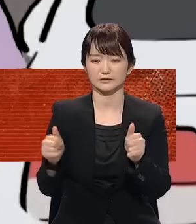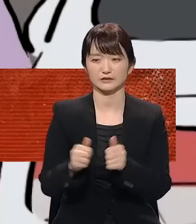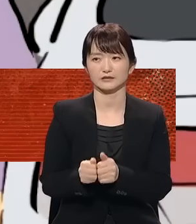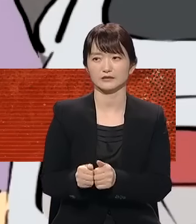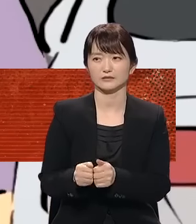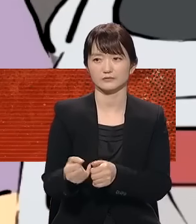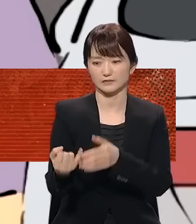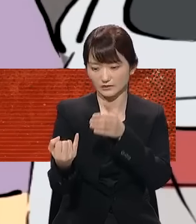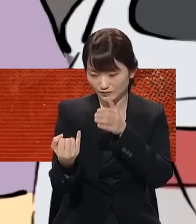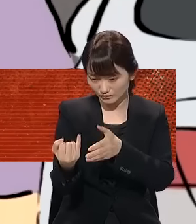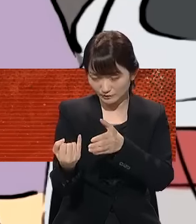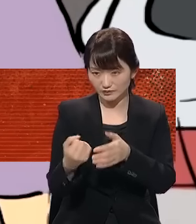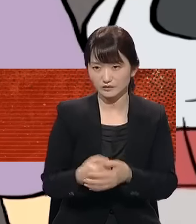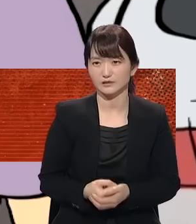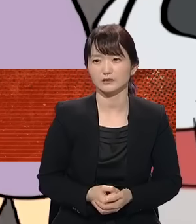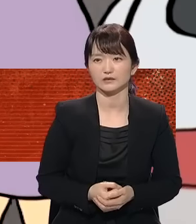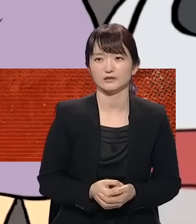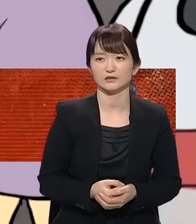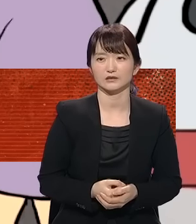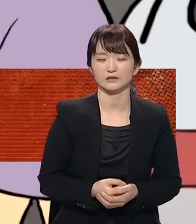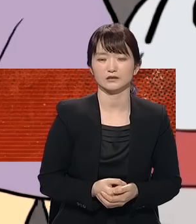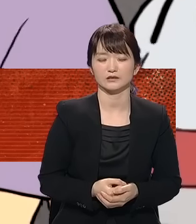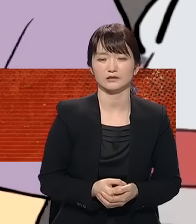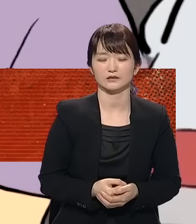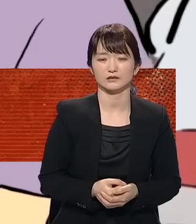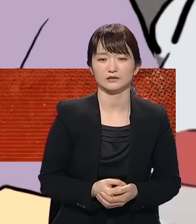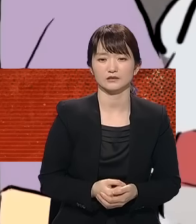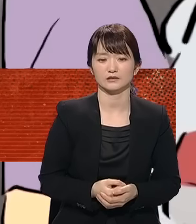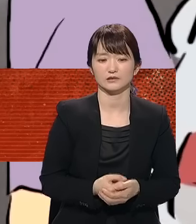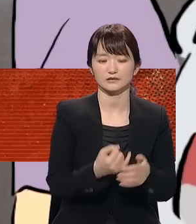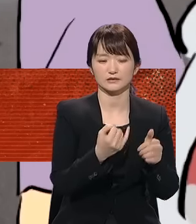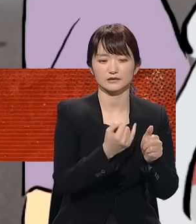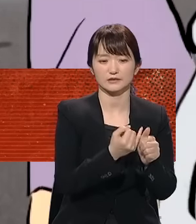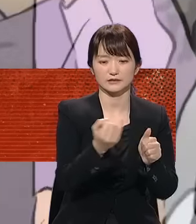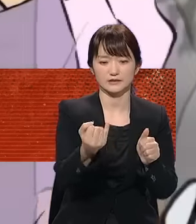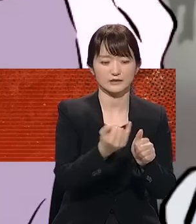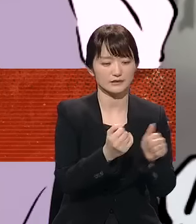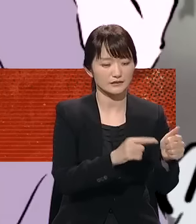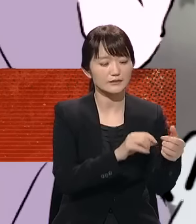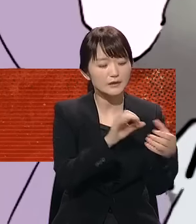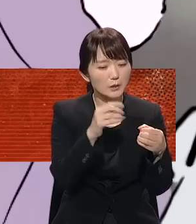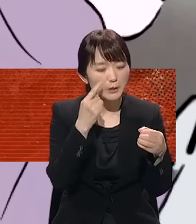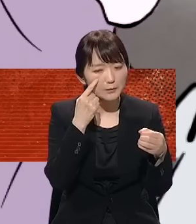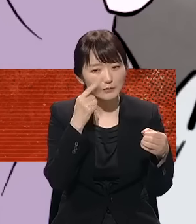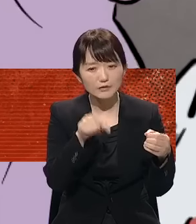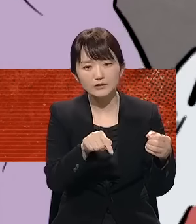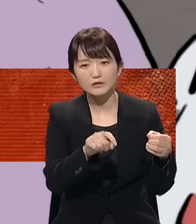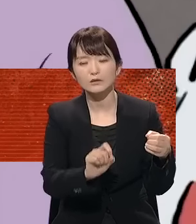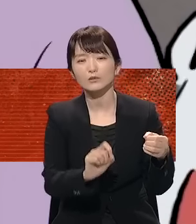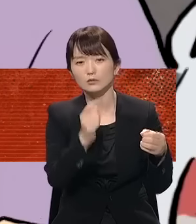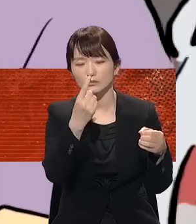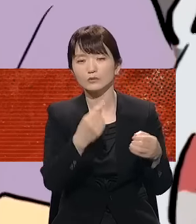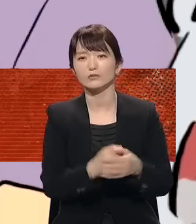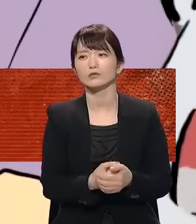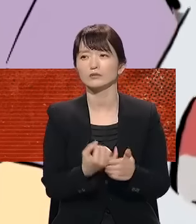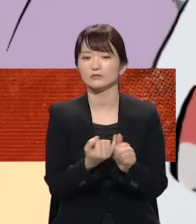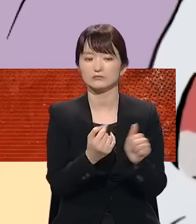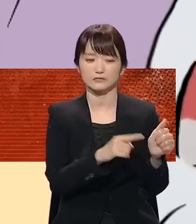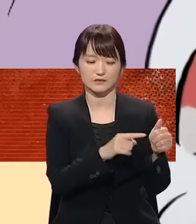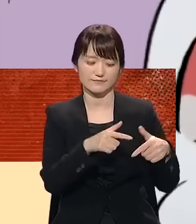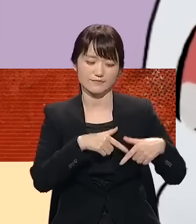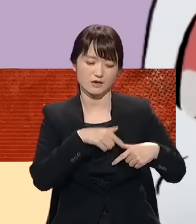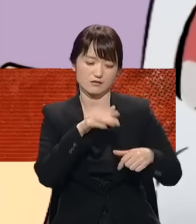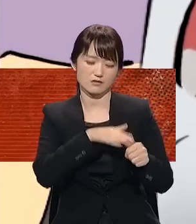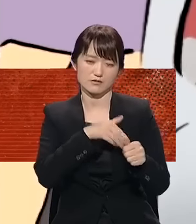대화를 좀 해 해보라고 그렇게 좀 전해 달라 이렇게 부탁을 했는데 아내가 나중에 이일을 가지고 말씀드렸던 대로 남편을 명예